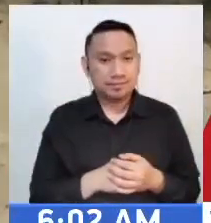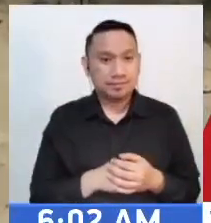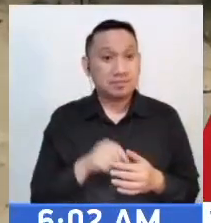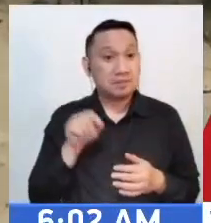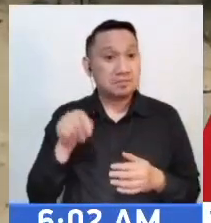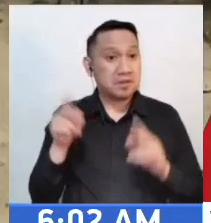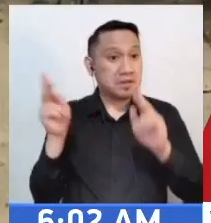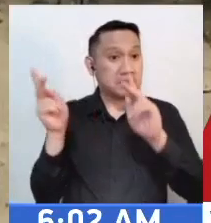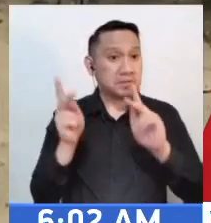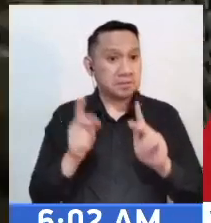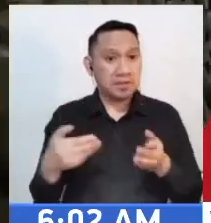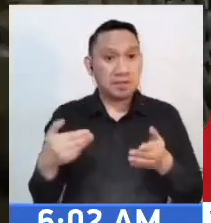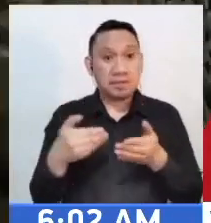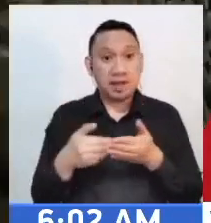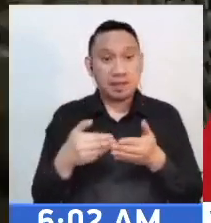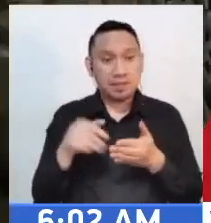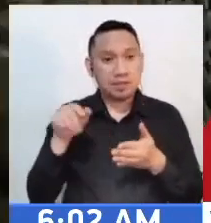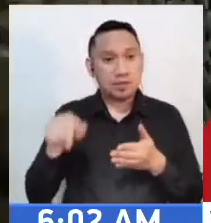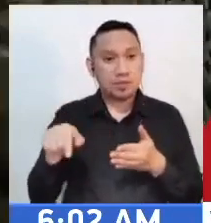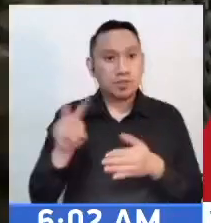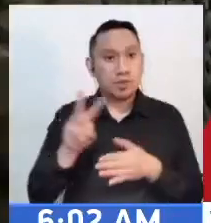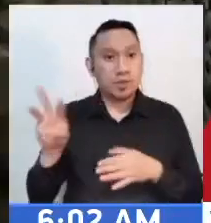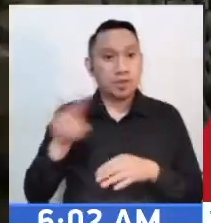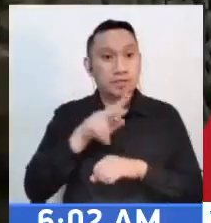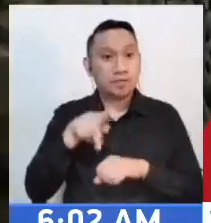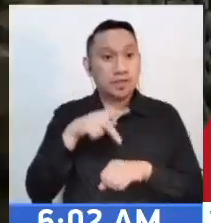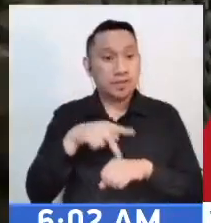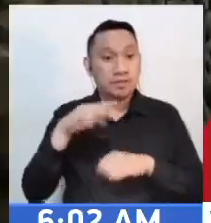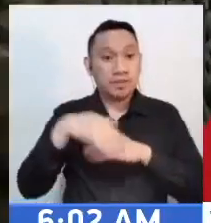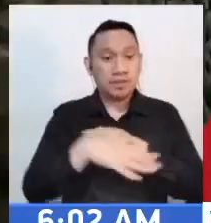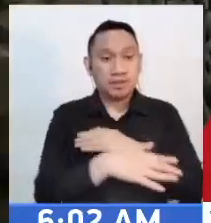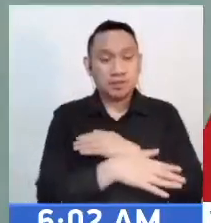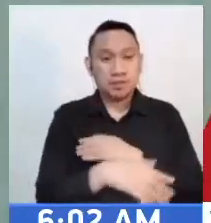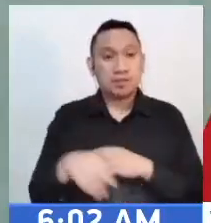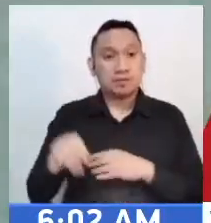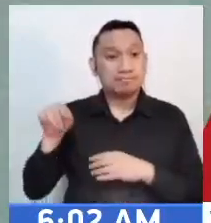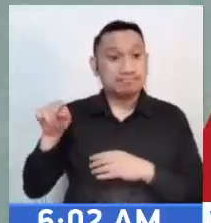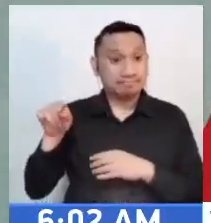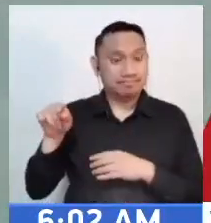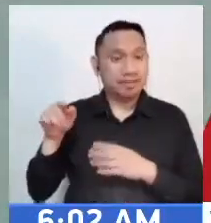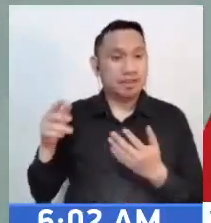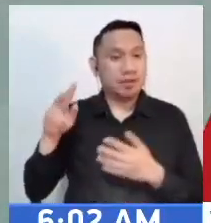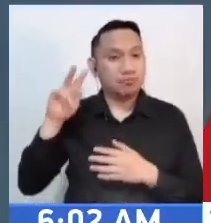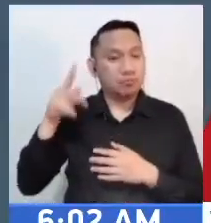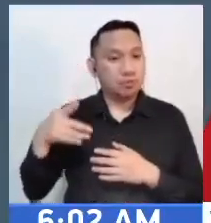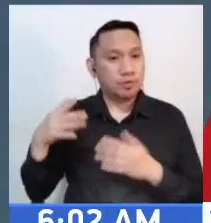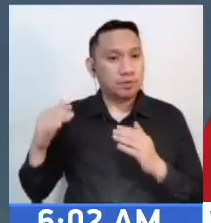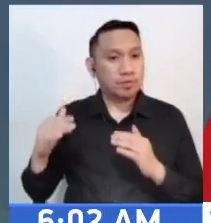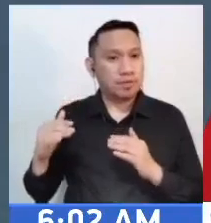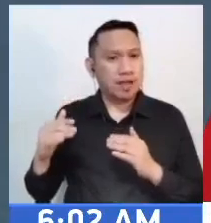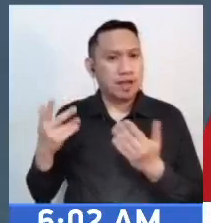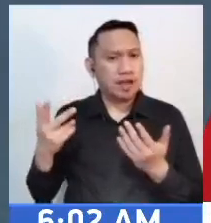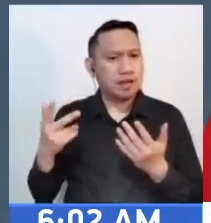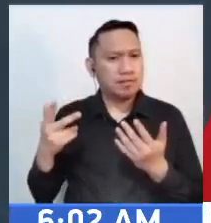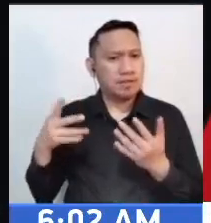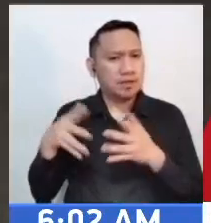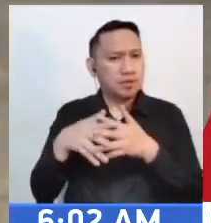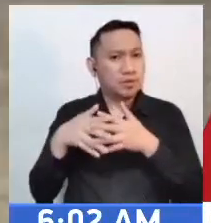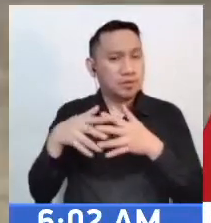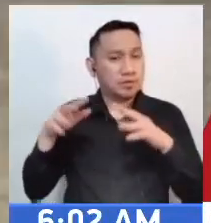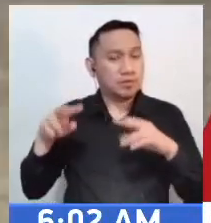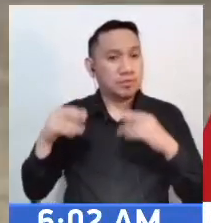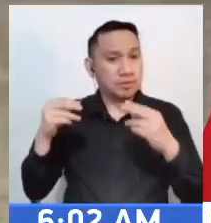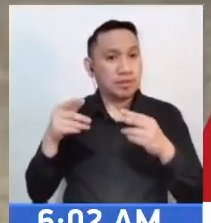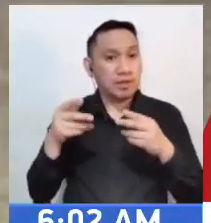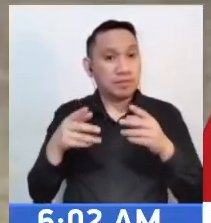pinakamalapit sa West Philippine Sea. Si Harris ay ang highest ranking American official na bibisita sa lugar na malapit sa West Philippine Sea.